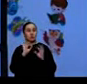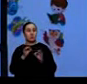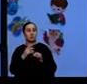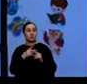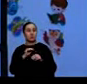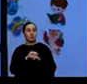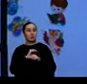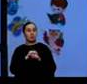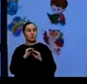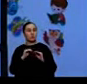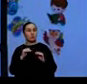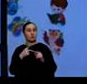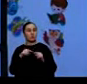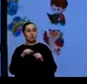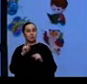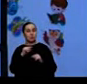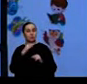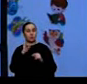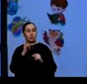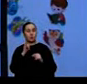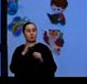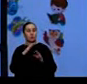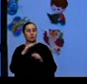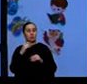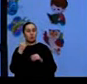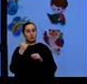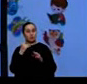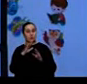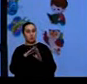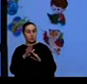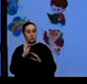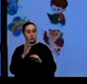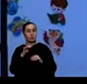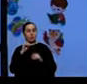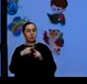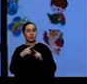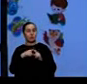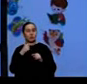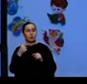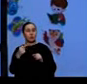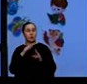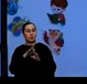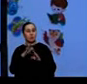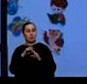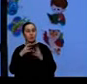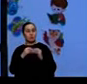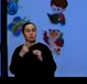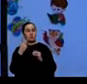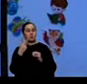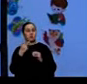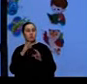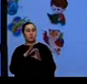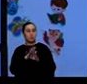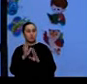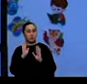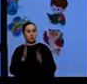to'g'ri. Barakalla bolajonlar. Demak, ko'paytiruv amali 1-chi bajariladi, qo'shuv ayiruv amallari esa 2-chi